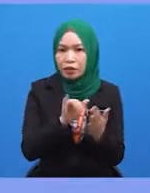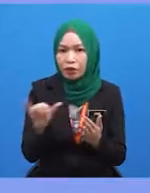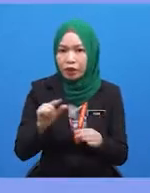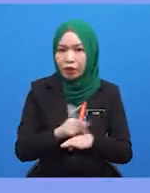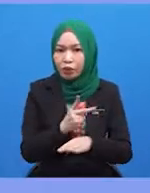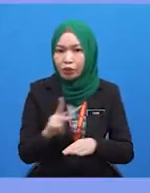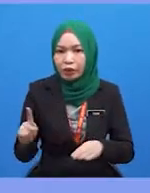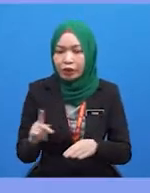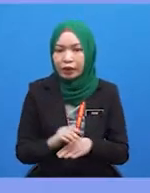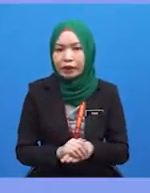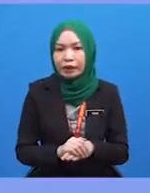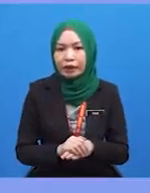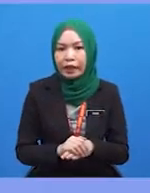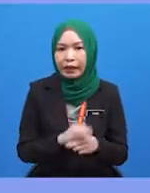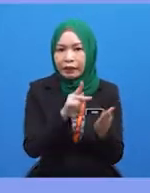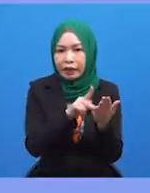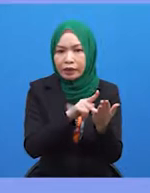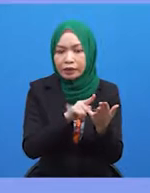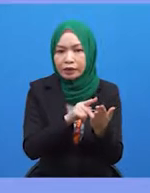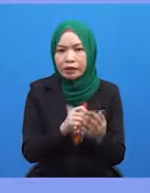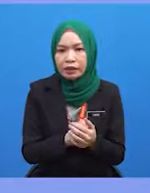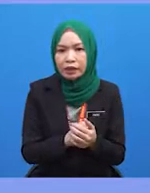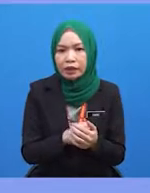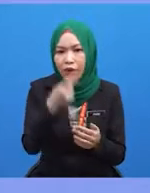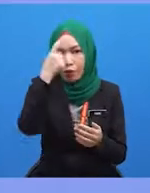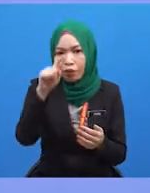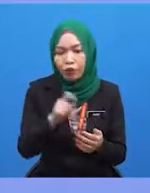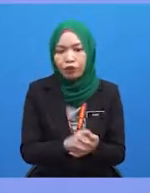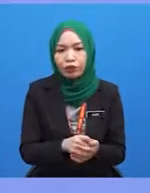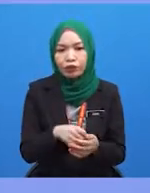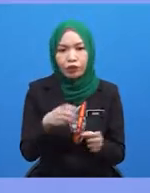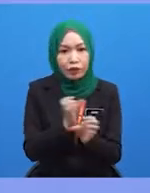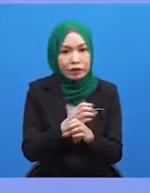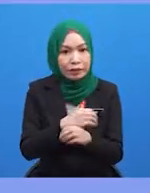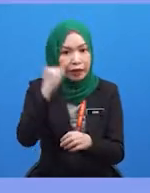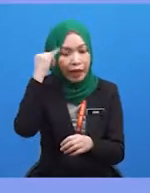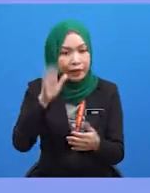menggunakan makna penyelidikan untuk mencipta idea baharu.